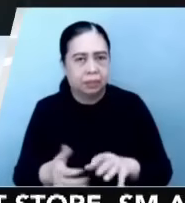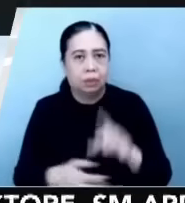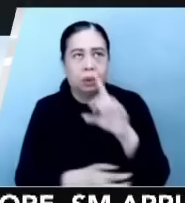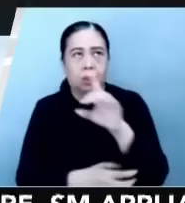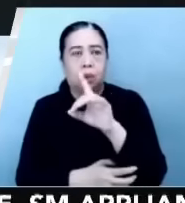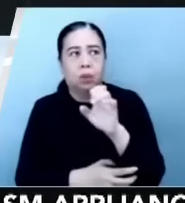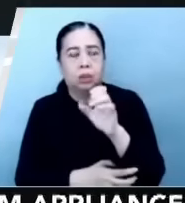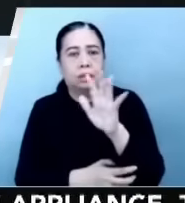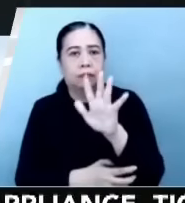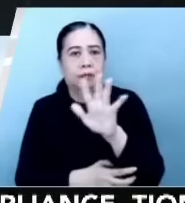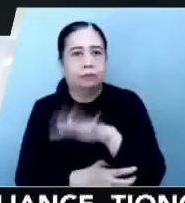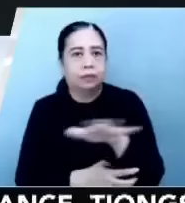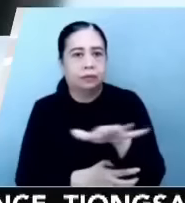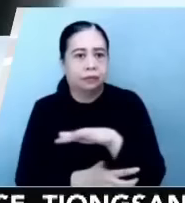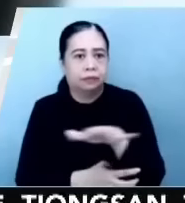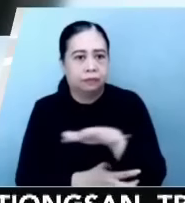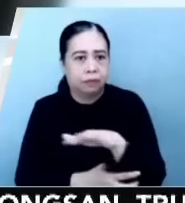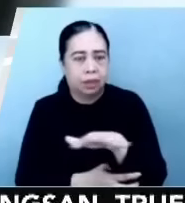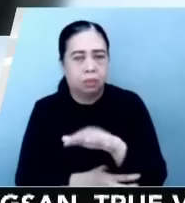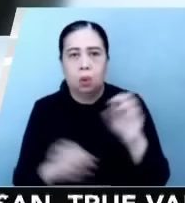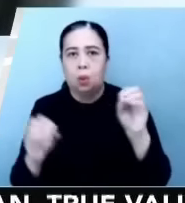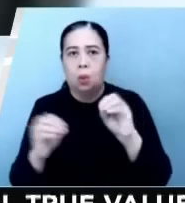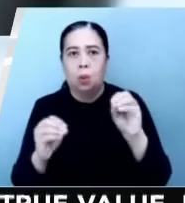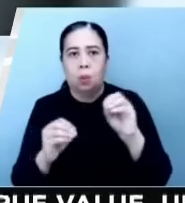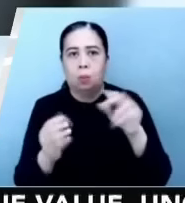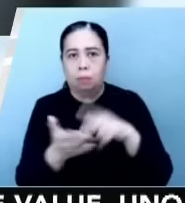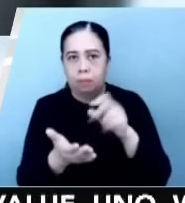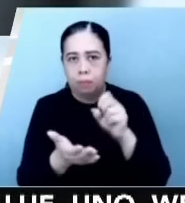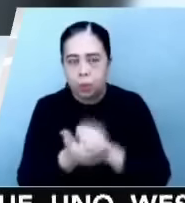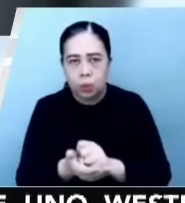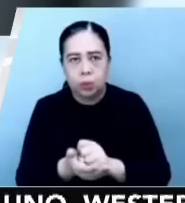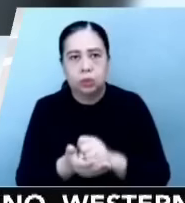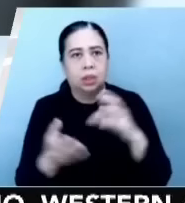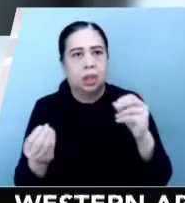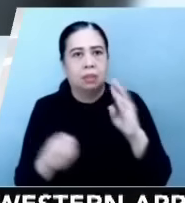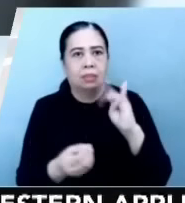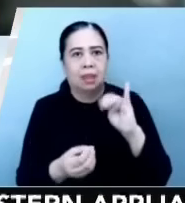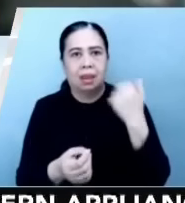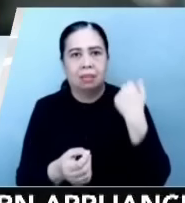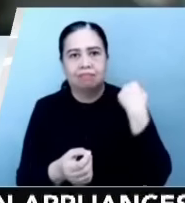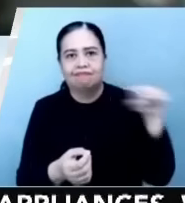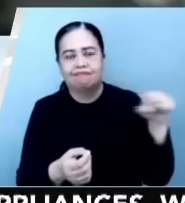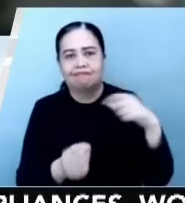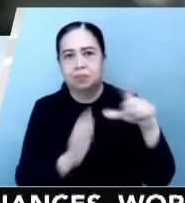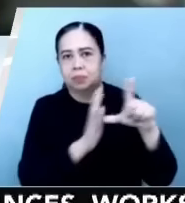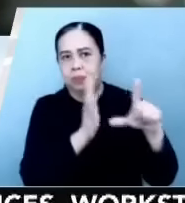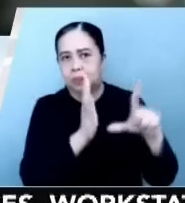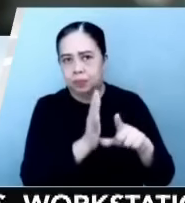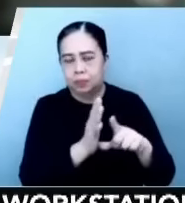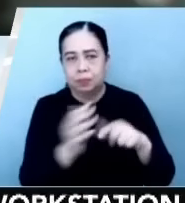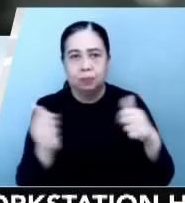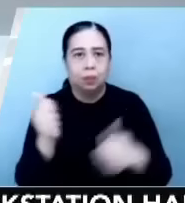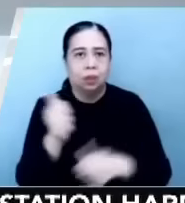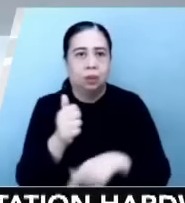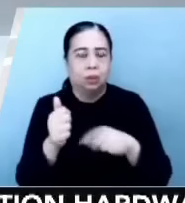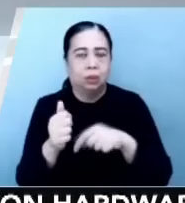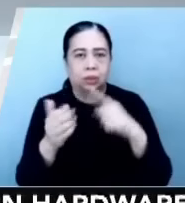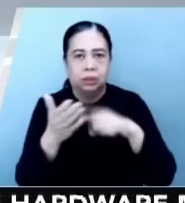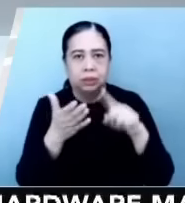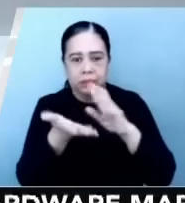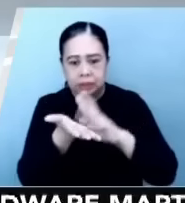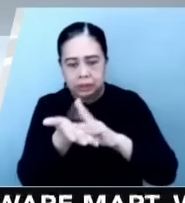155 naman ang wala umunong pasaporte at may immigration violation umano. Sinailalim na sila sa biometric o